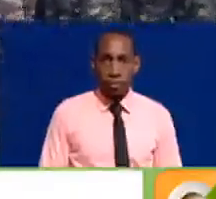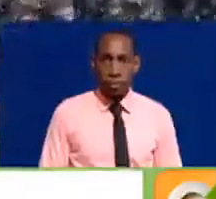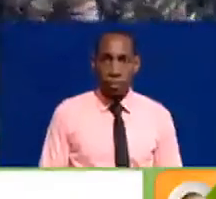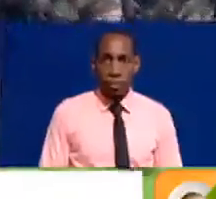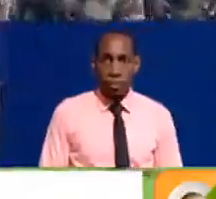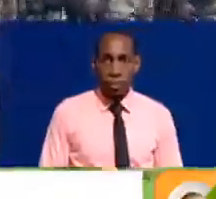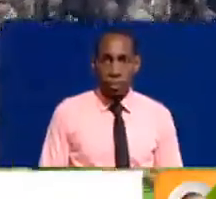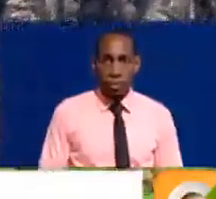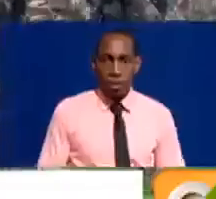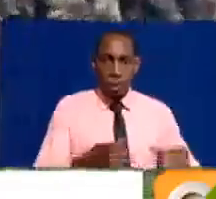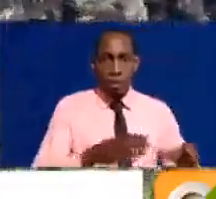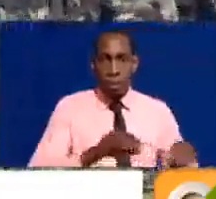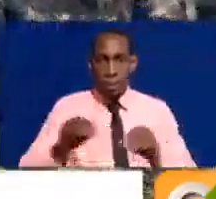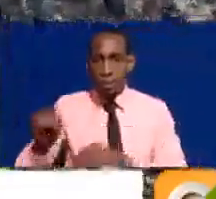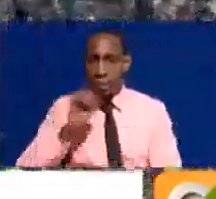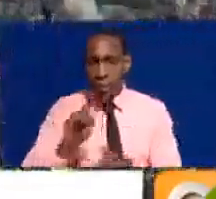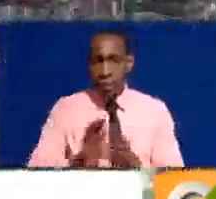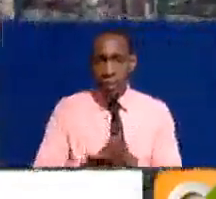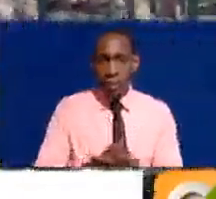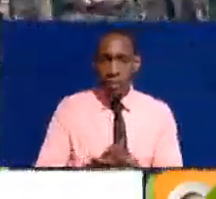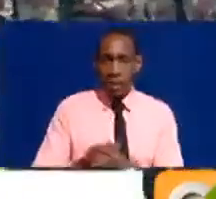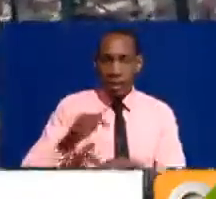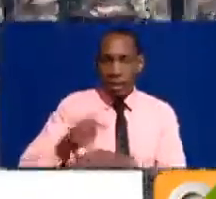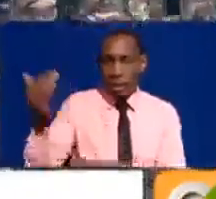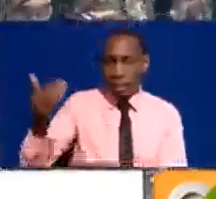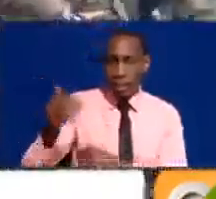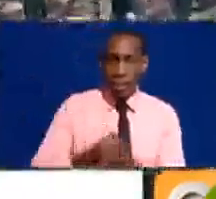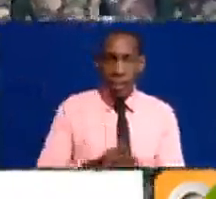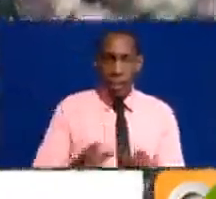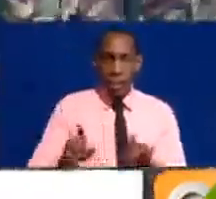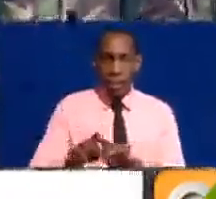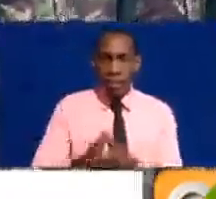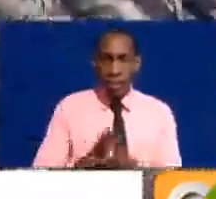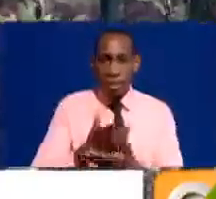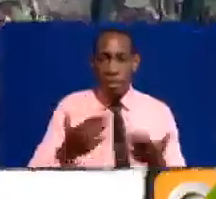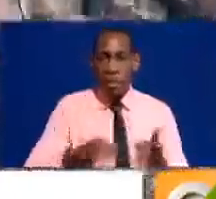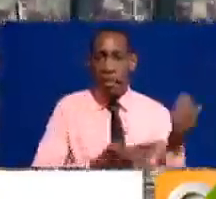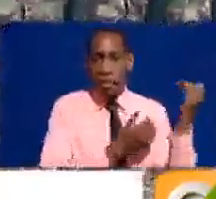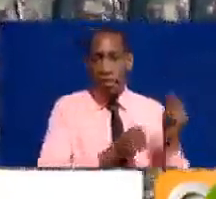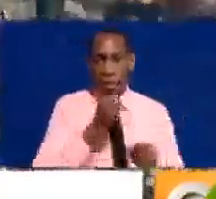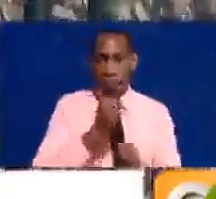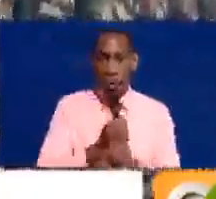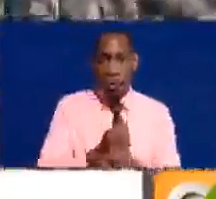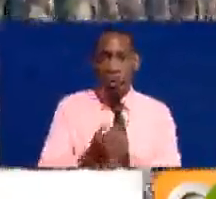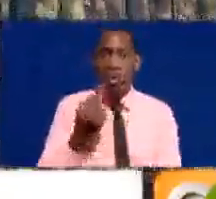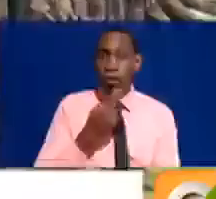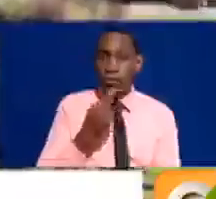Gwaride litaondoka na itakuwa awamu ya hotuba. Ndio baadhi ya yale yanayotarajiwa kufanyika